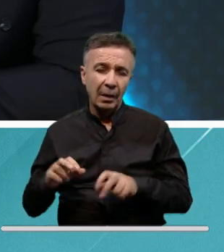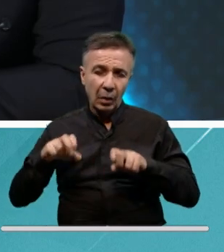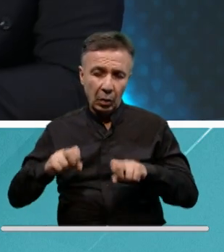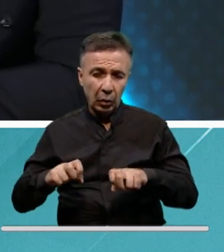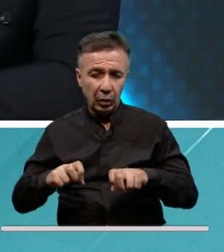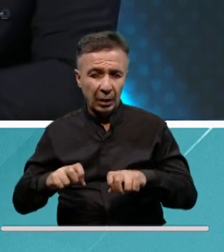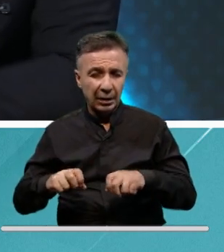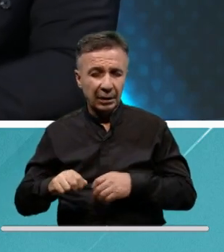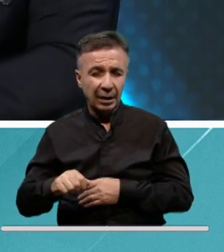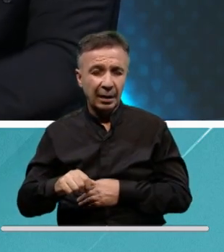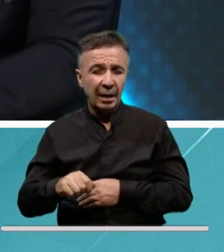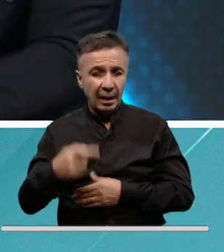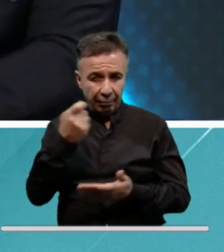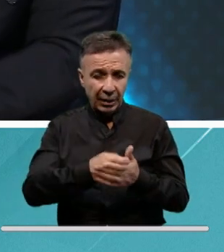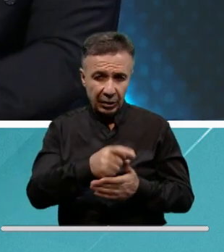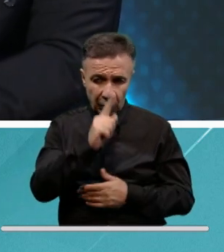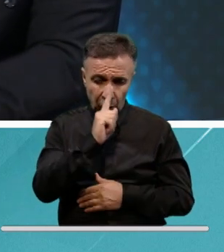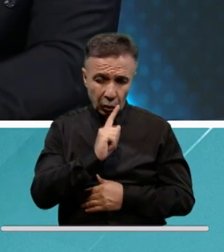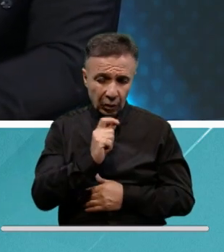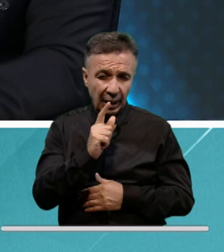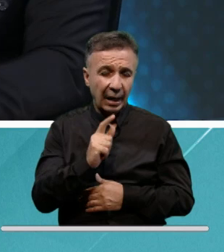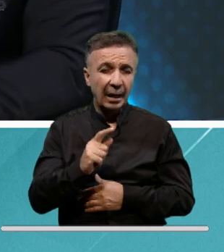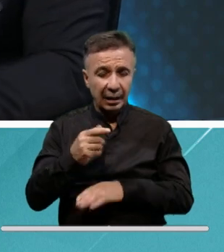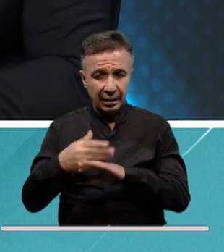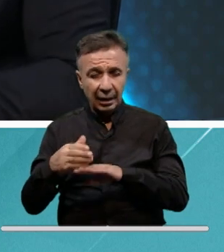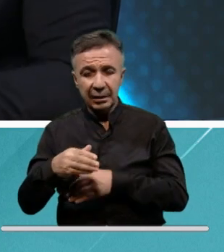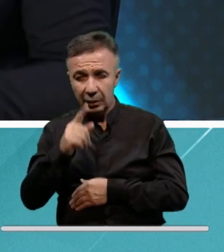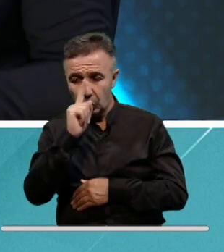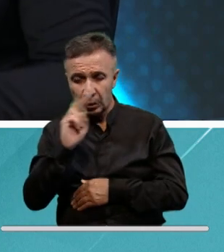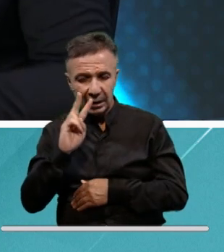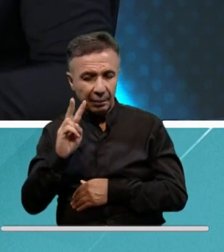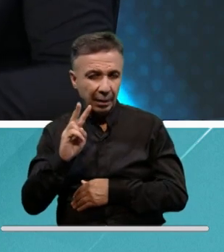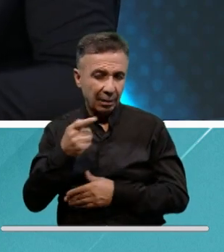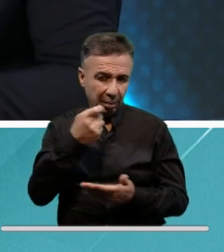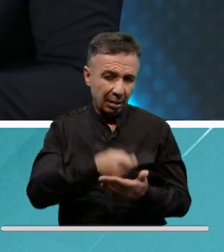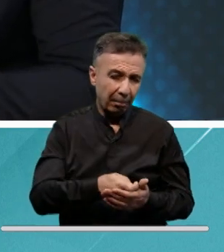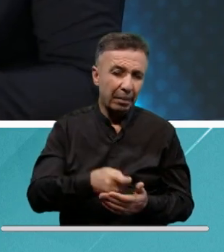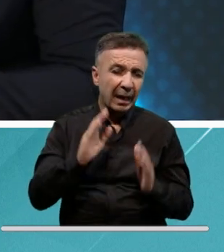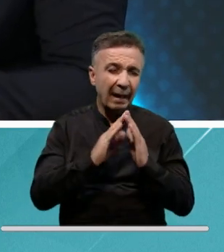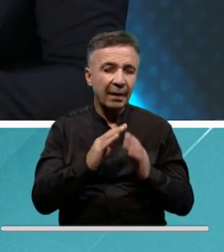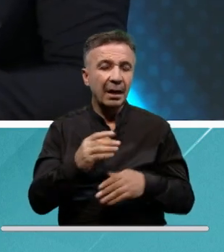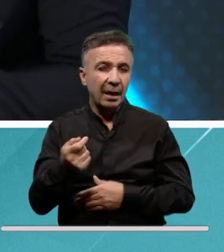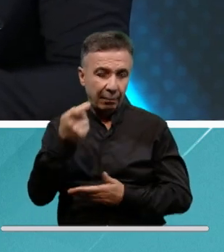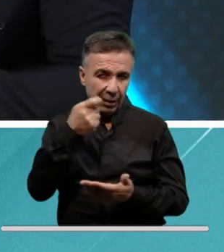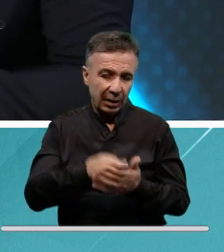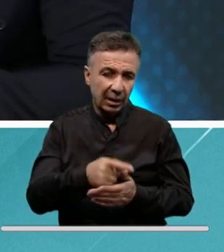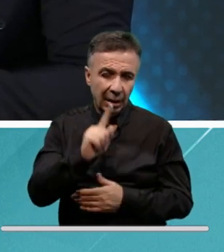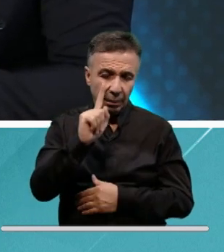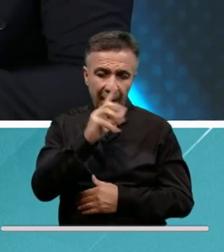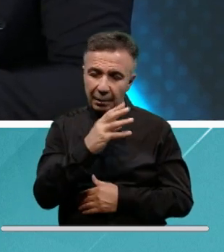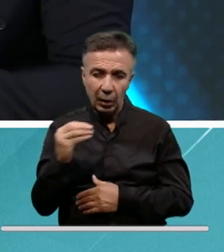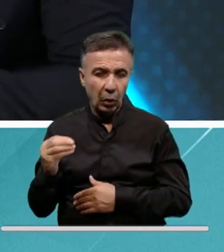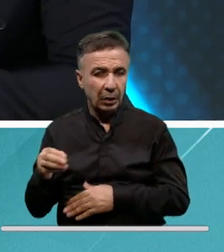lira taksitli 120 lira nasıl caizse bir evi peşin alırken diyelim ki 1 milyon